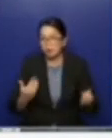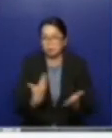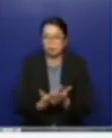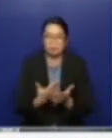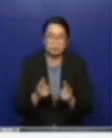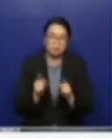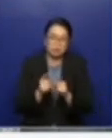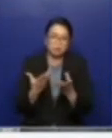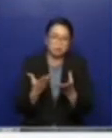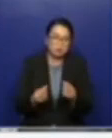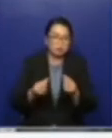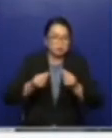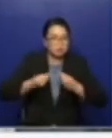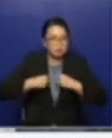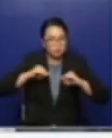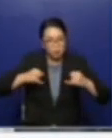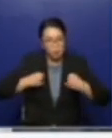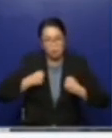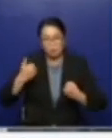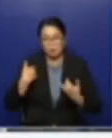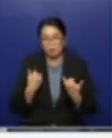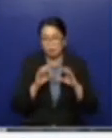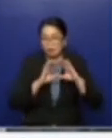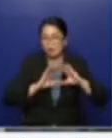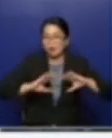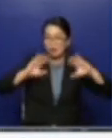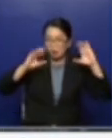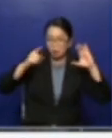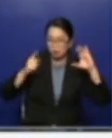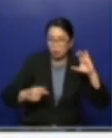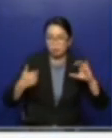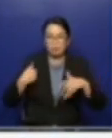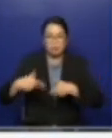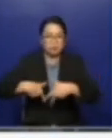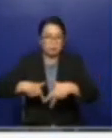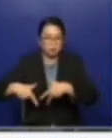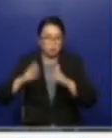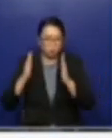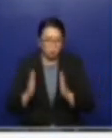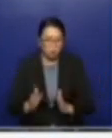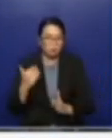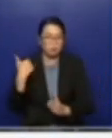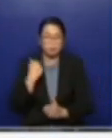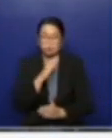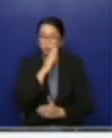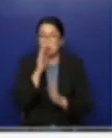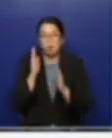ที่รัฐยังต้องมีประชาชนต้องมีคนถ้าไม่มี